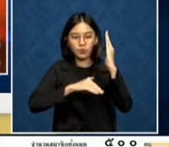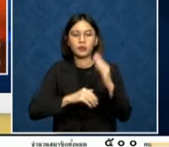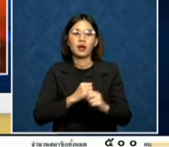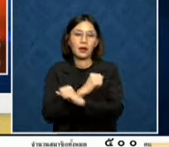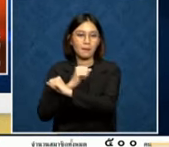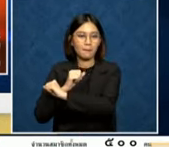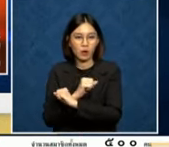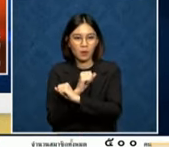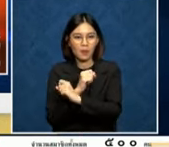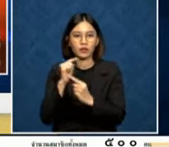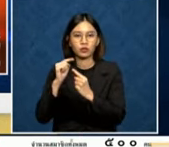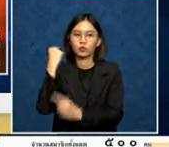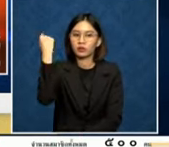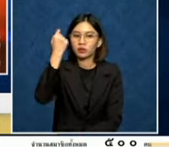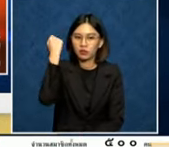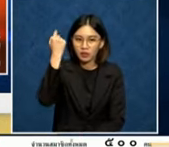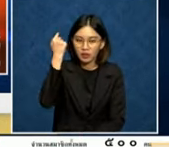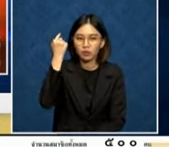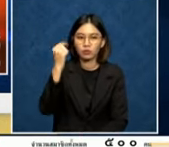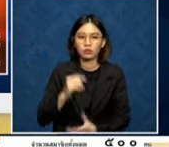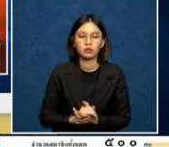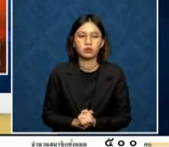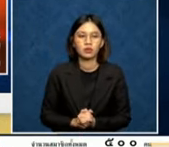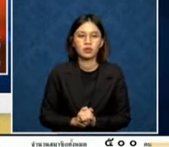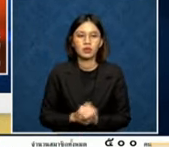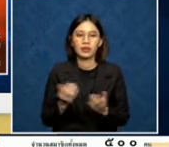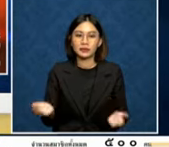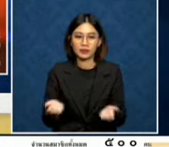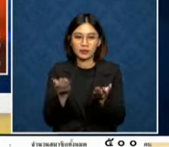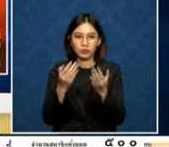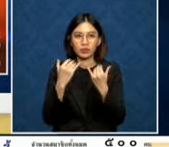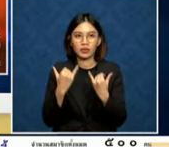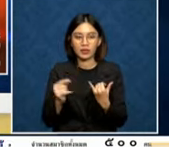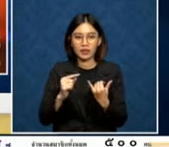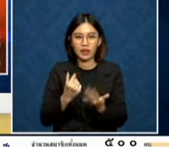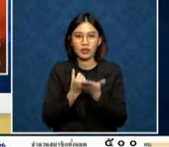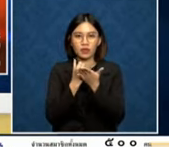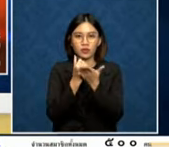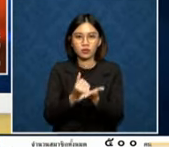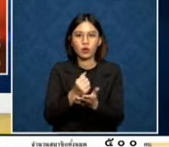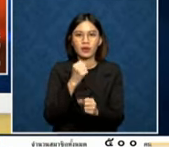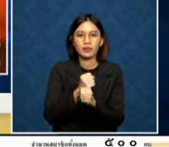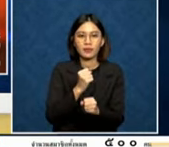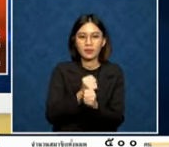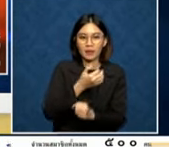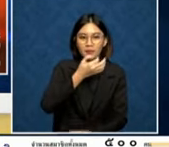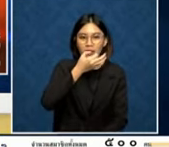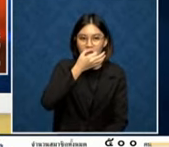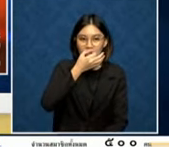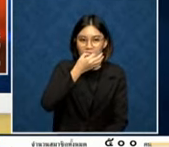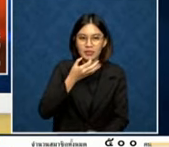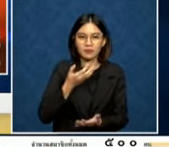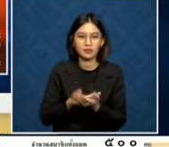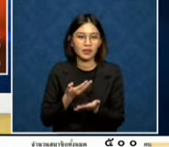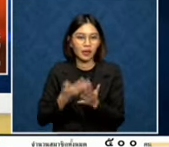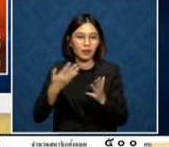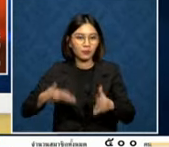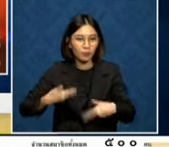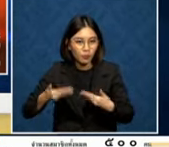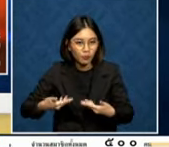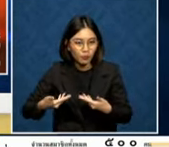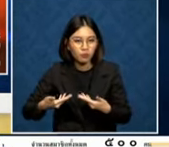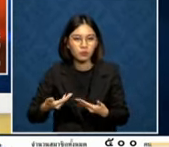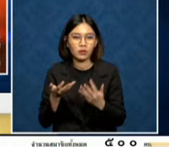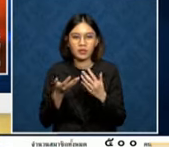ภัยของการท่องเที่ยวนะครับซึ่งการสนับสนุนนี้นะครับจะช่วยสร้างงานสร้างรายได้ยก